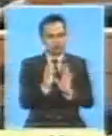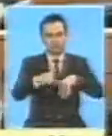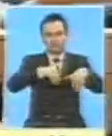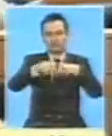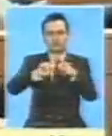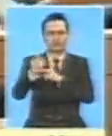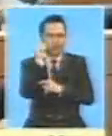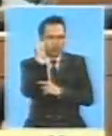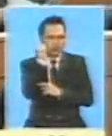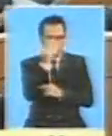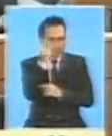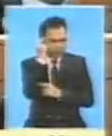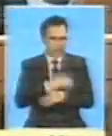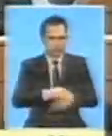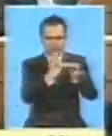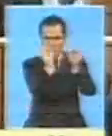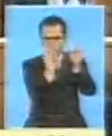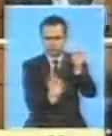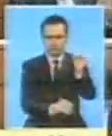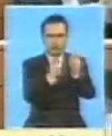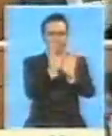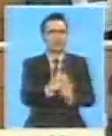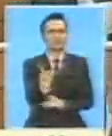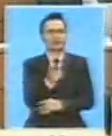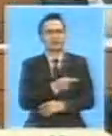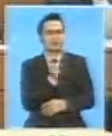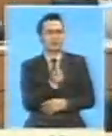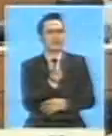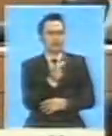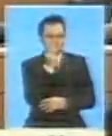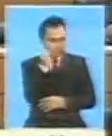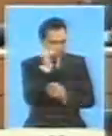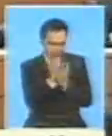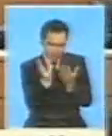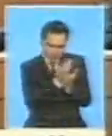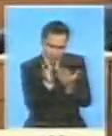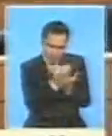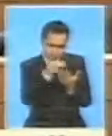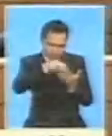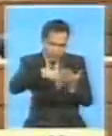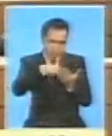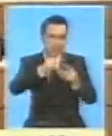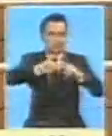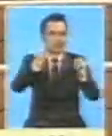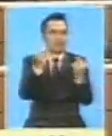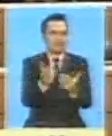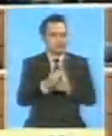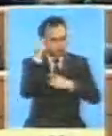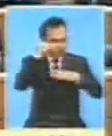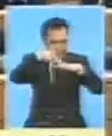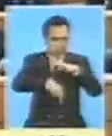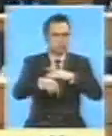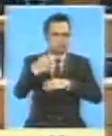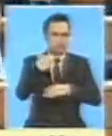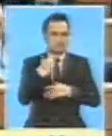ให้เข้าใจว่าเอ๊ะมันเขียนมาได้ยังไงบางคนบอกเขียนมาแล้วมันก็เหมือนเดิมมันเหมือนตรงไหนไปดูที่ข้างในวิธีการบัตรมันแตกต่างกันออกไปมันลงรายละเอียดมากมายนะครับ